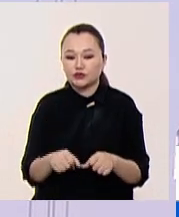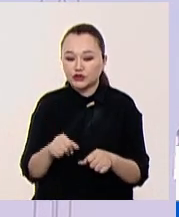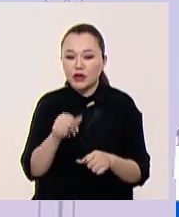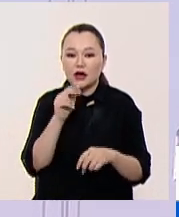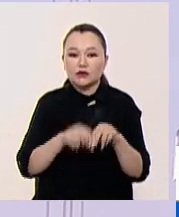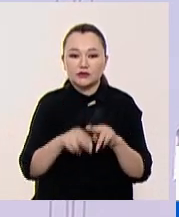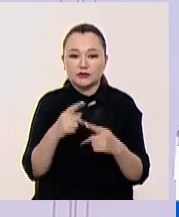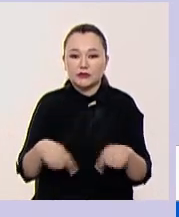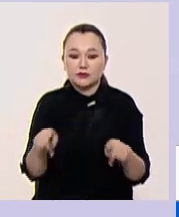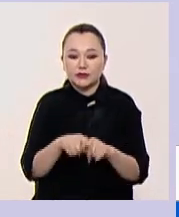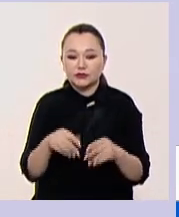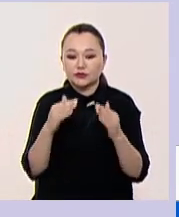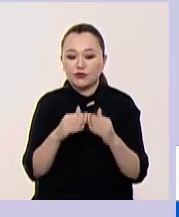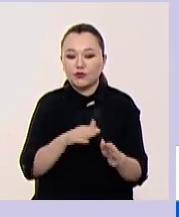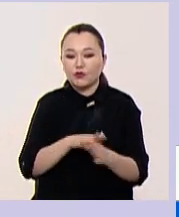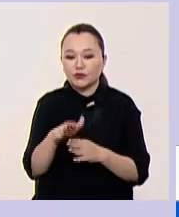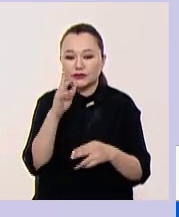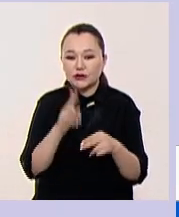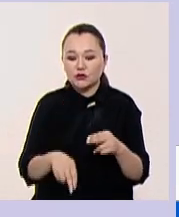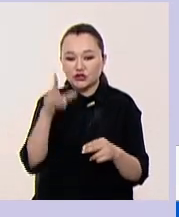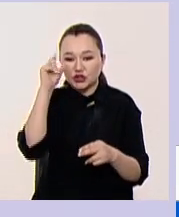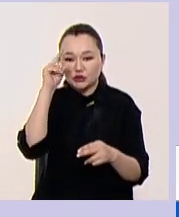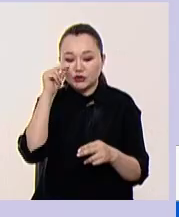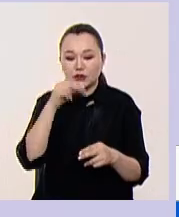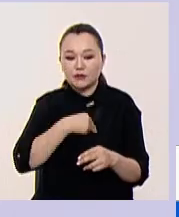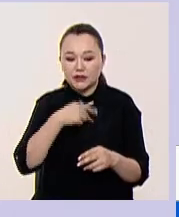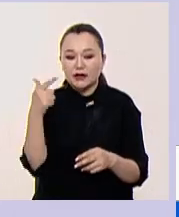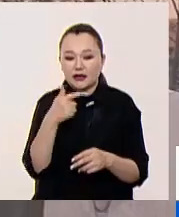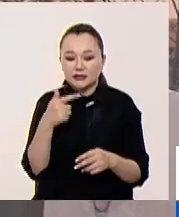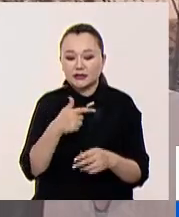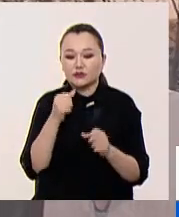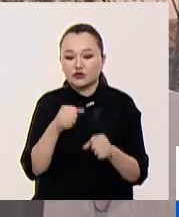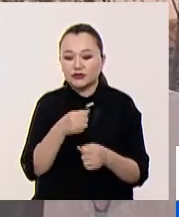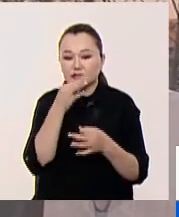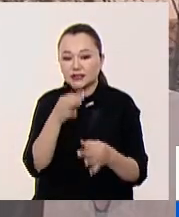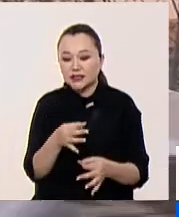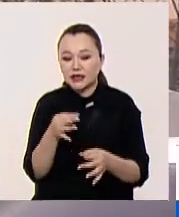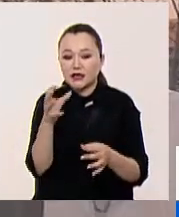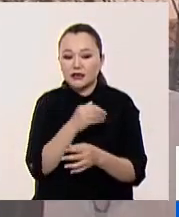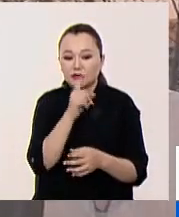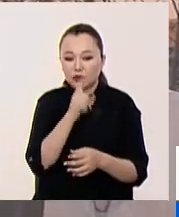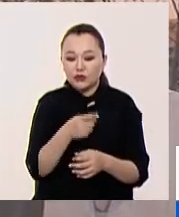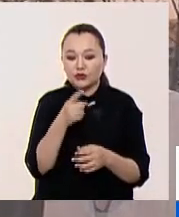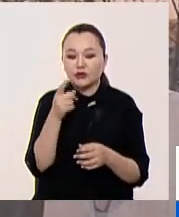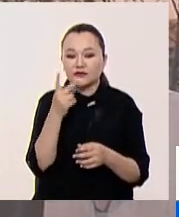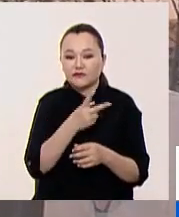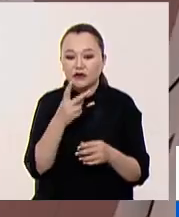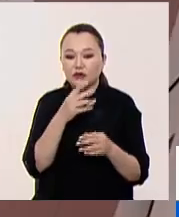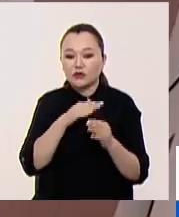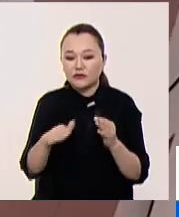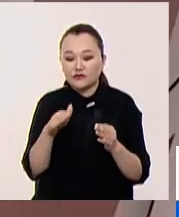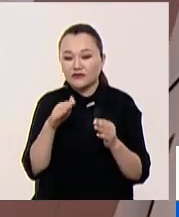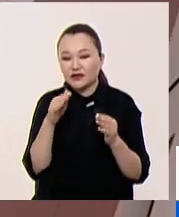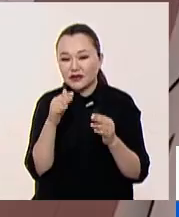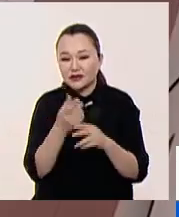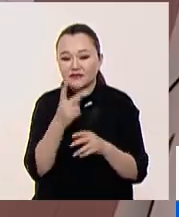құрылыс компаниясының үйді толық мерзімде аяқтауына біз кепіл бола аламыз дейді. Айта кетейік, бір жылдың ішінде екінші нарықтағы баспана